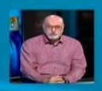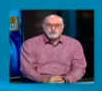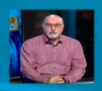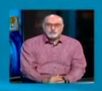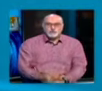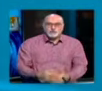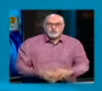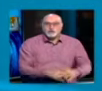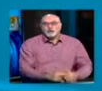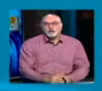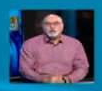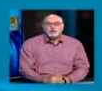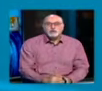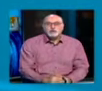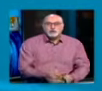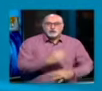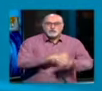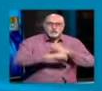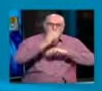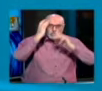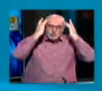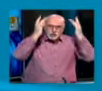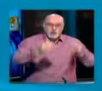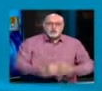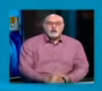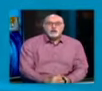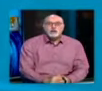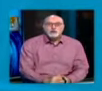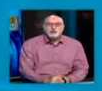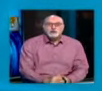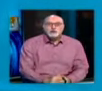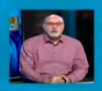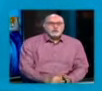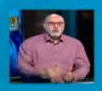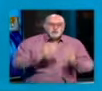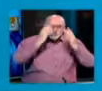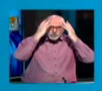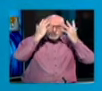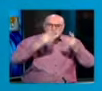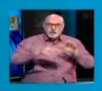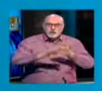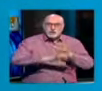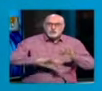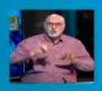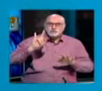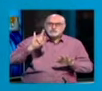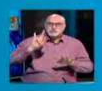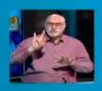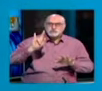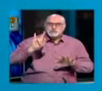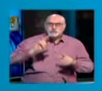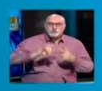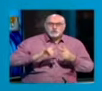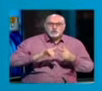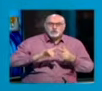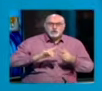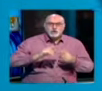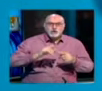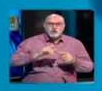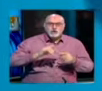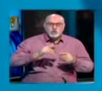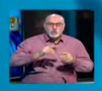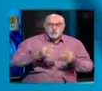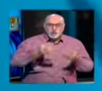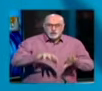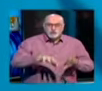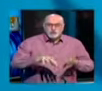نختم بالمشهد الثقافي، حيث شكل موضوع الموروث الثقافي الحساني بثقله وامتداده الدولي محور ندوة